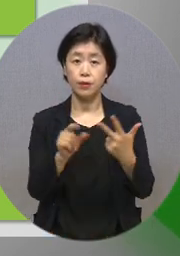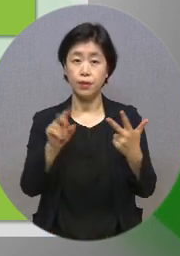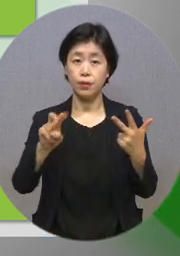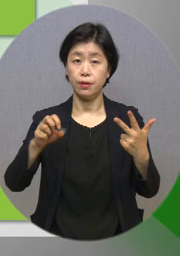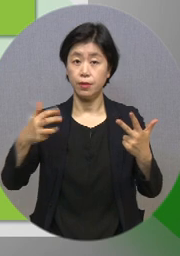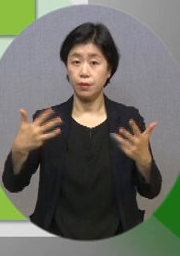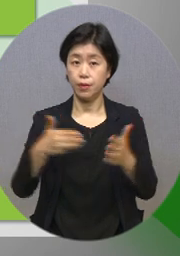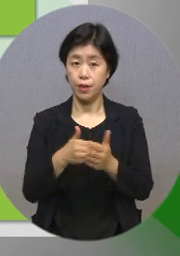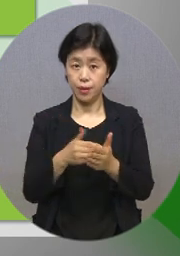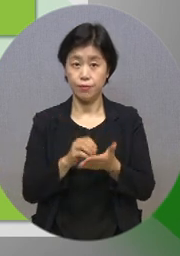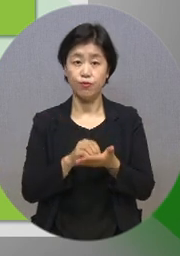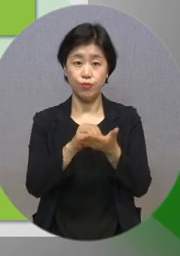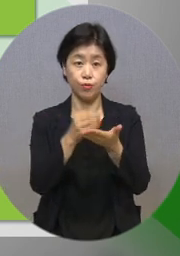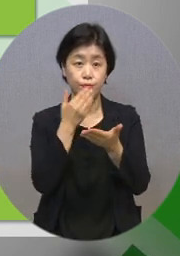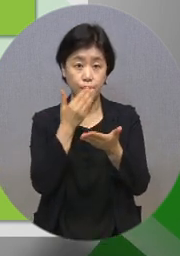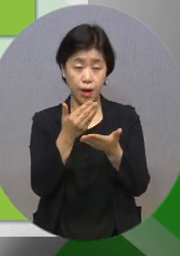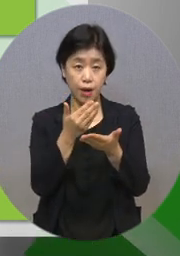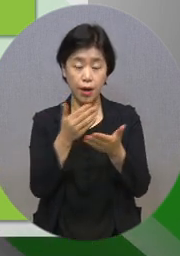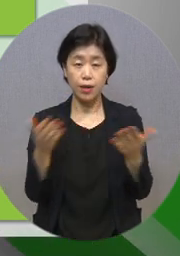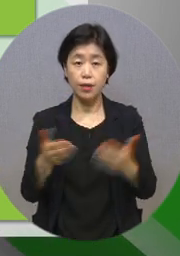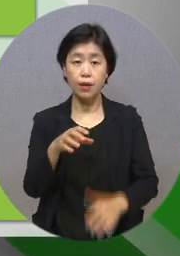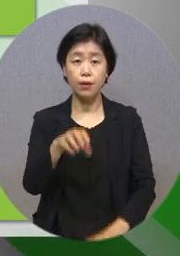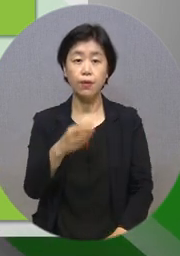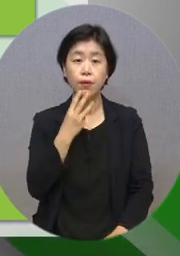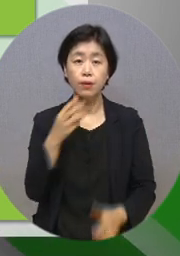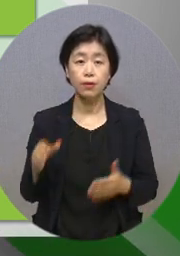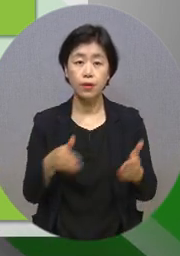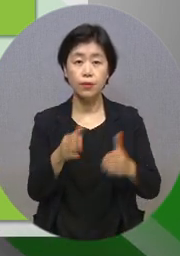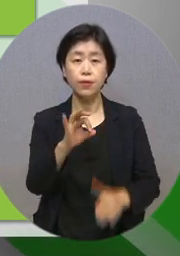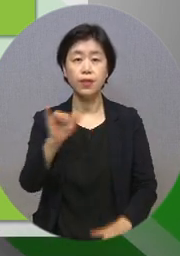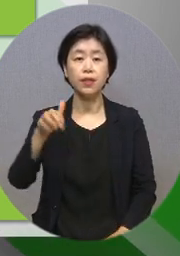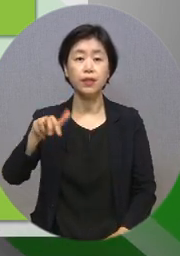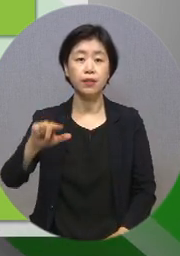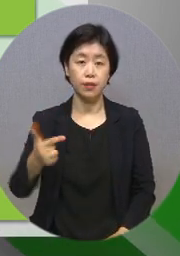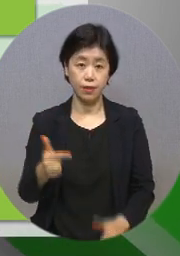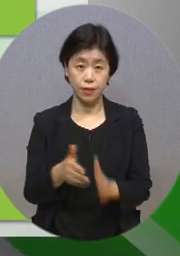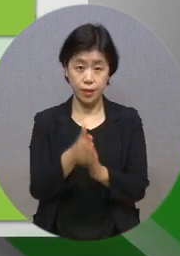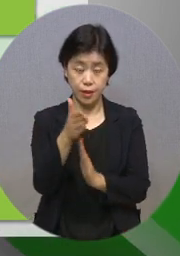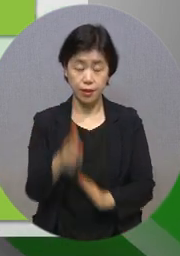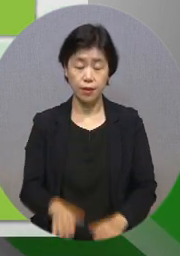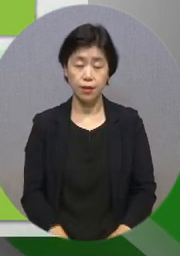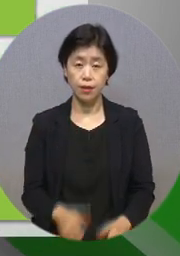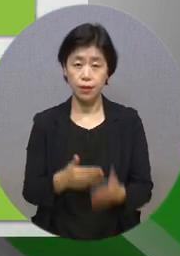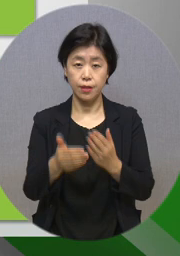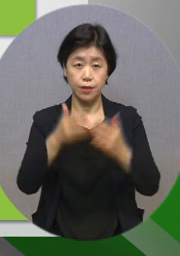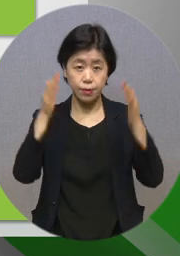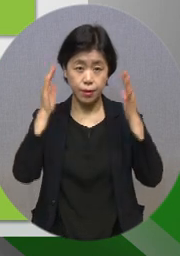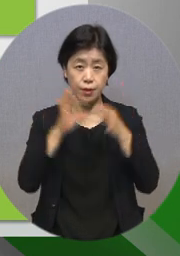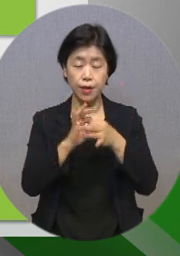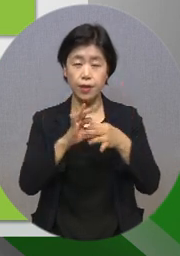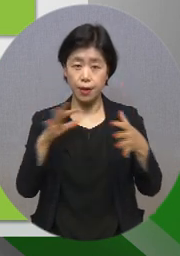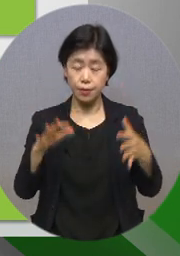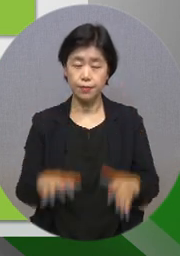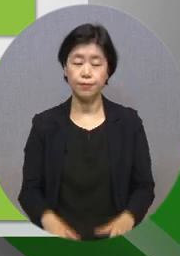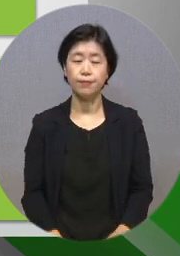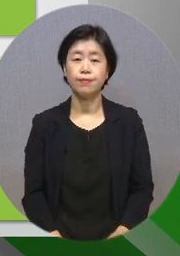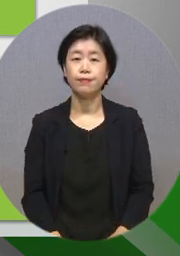23일까지며 근무지는 경기도 이천시입니다. 경력과 학력은 무관하며 상용직을